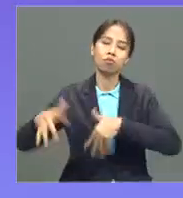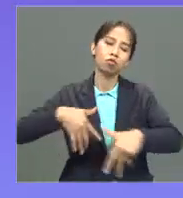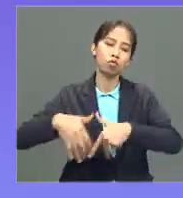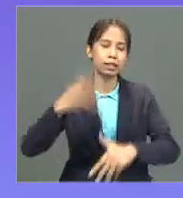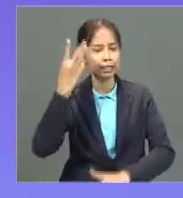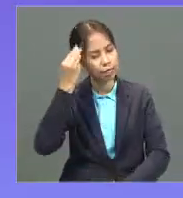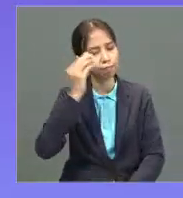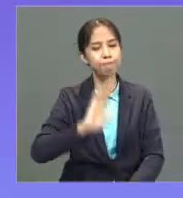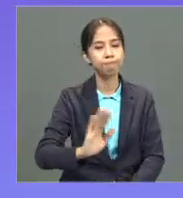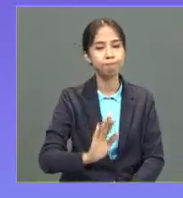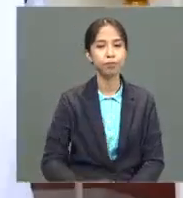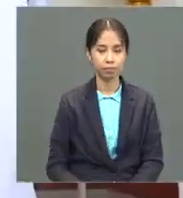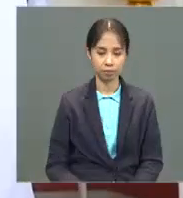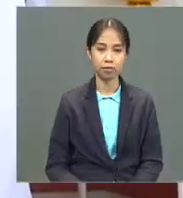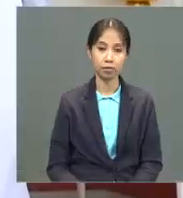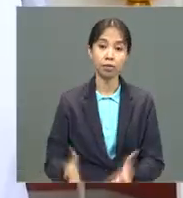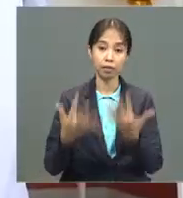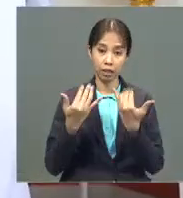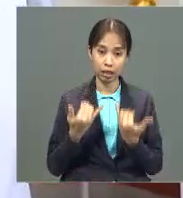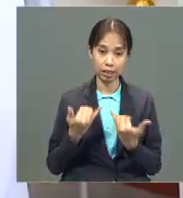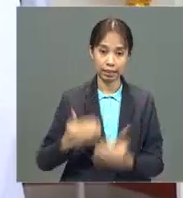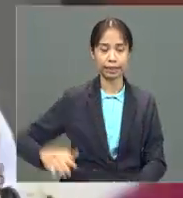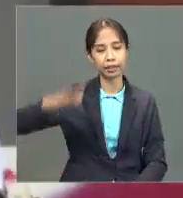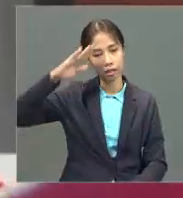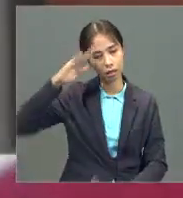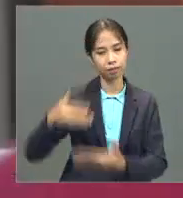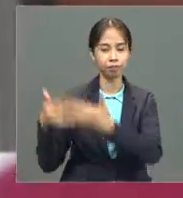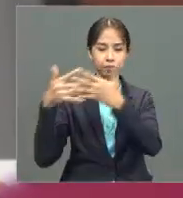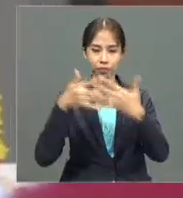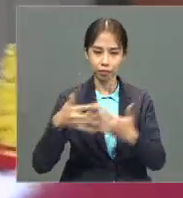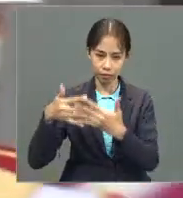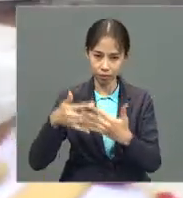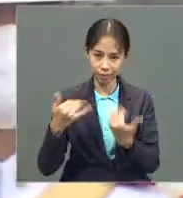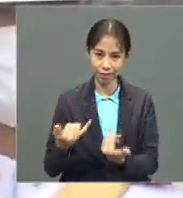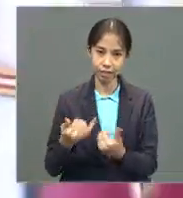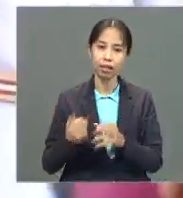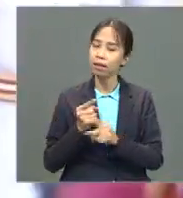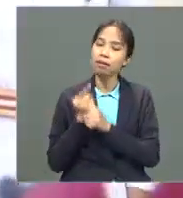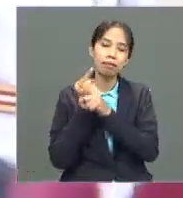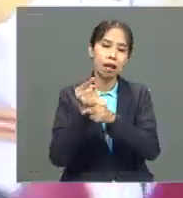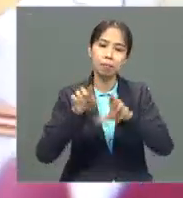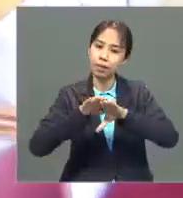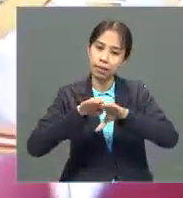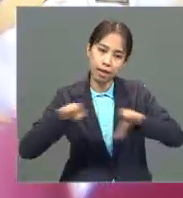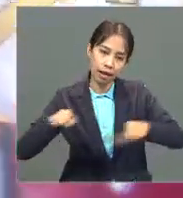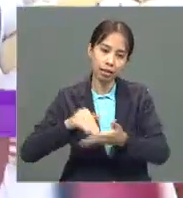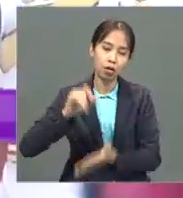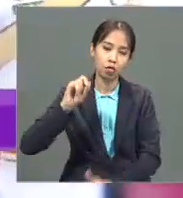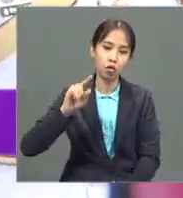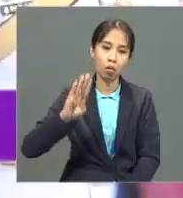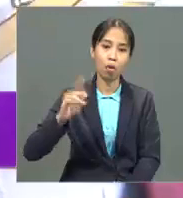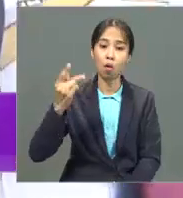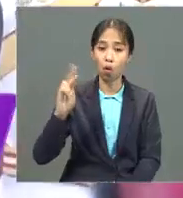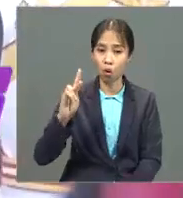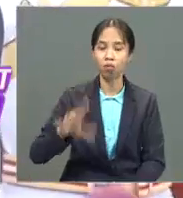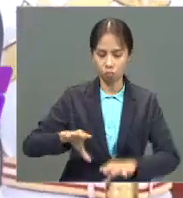ยผู้บัญชาการทหารบกบอกนะคะว่าทหารสหรัฐที่เดินทางเข้ามาได้ปฏิบัติตามมาตรการของสบคทุกอย่างไม่เคยมีการป